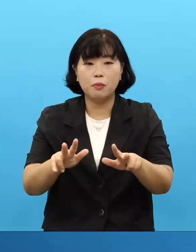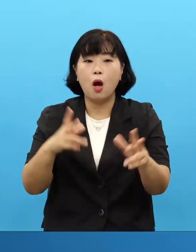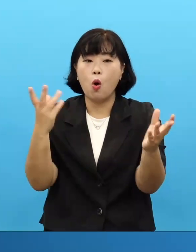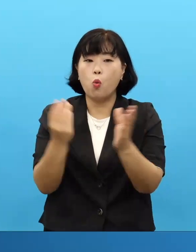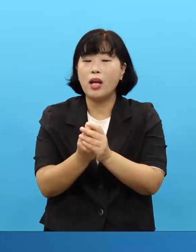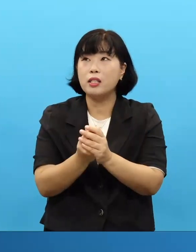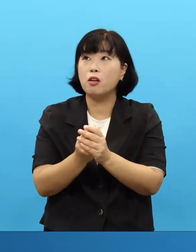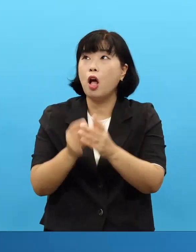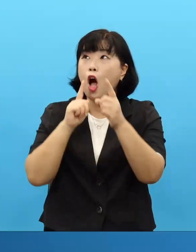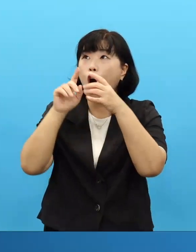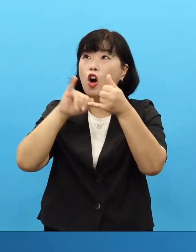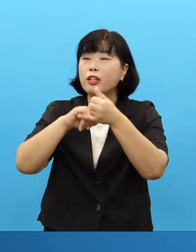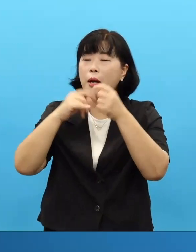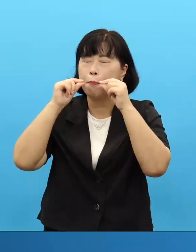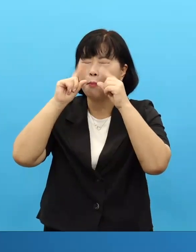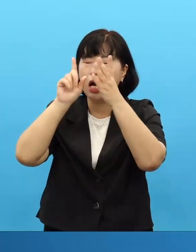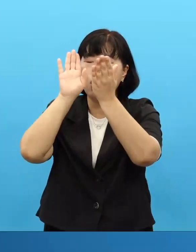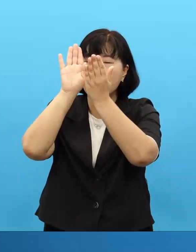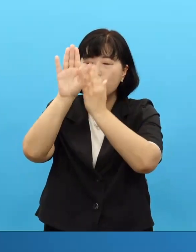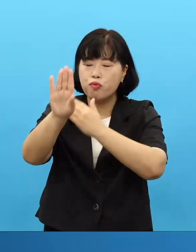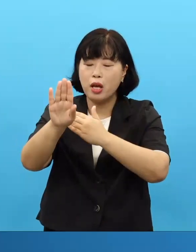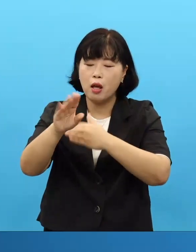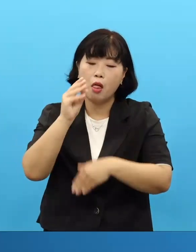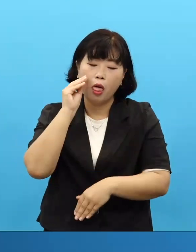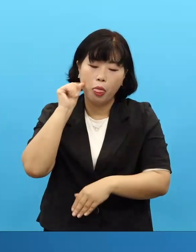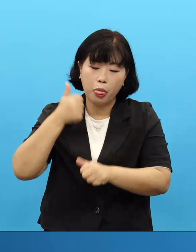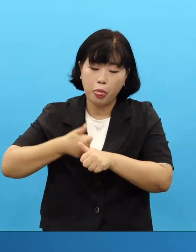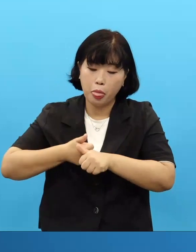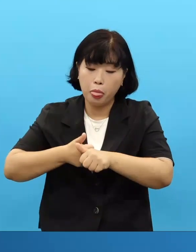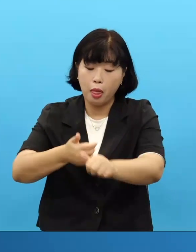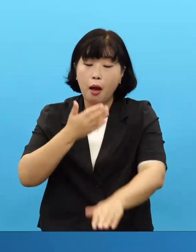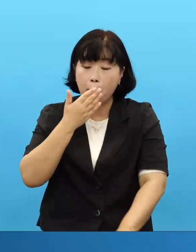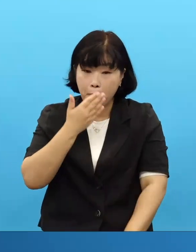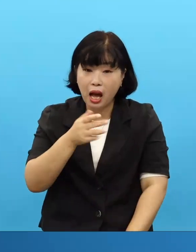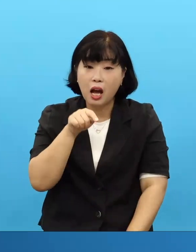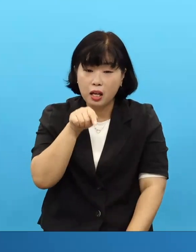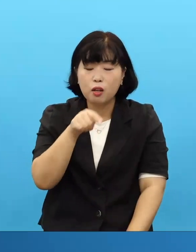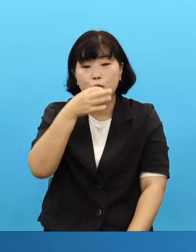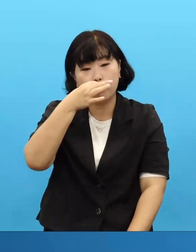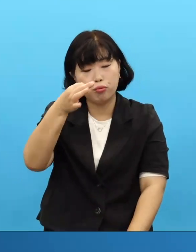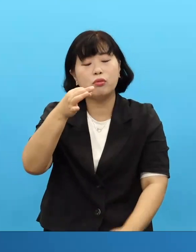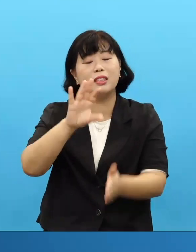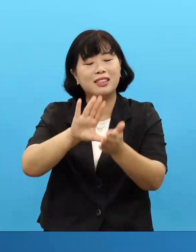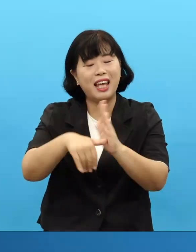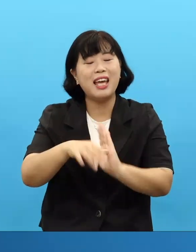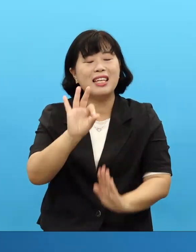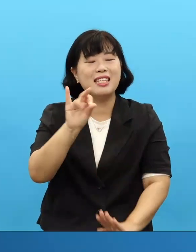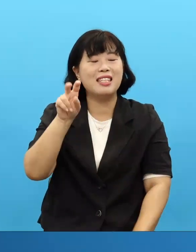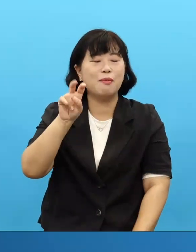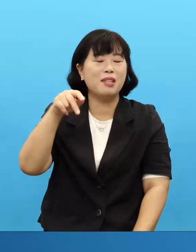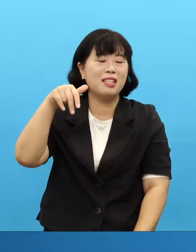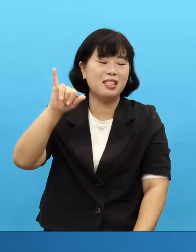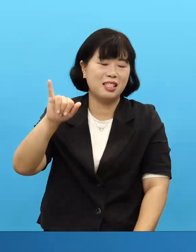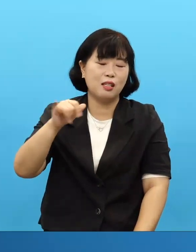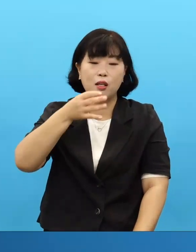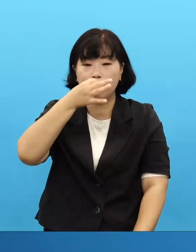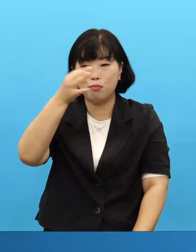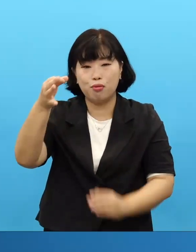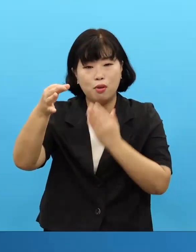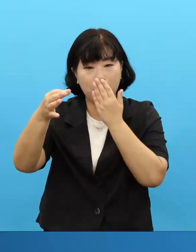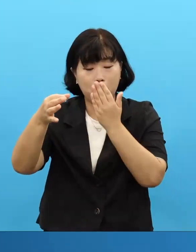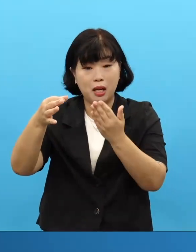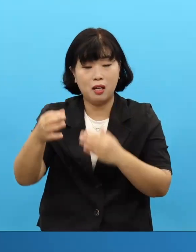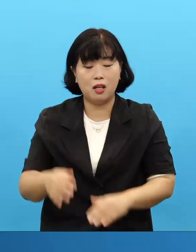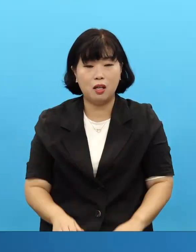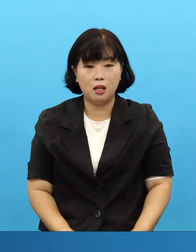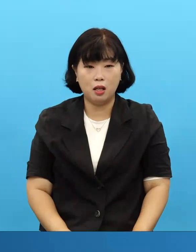가지도 안 했는데 미리 정복했어요. What that means is before you even go out, you're able to conquer in advance. 이 축복을